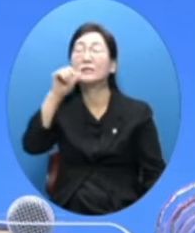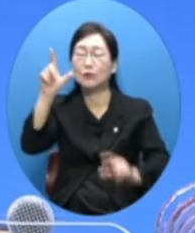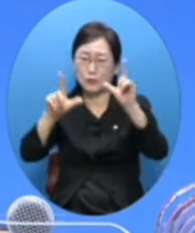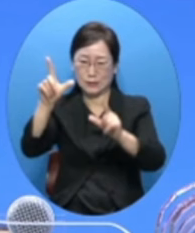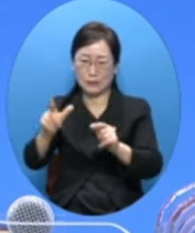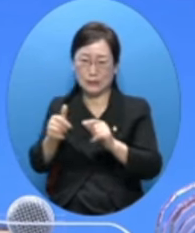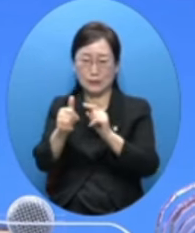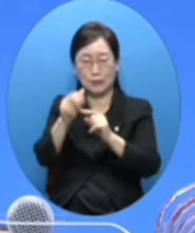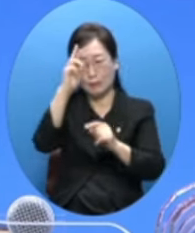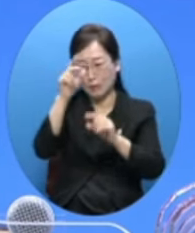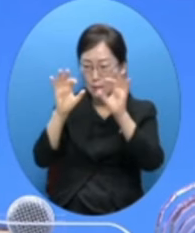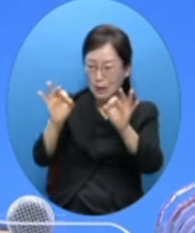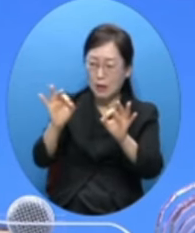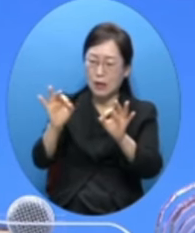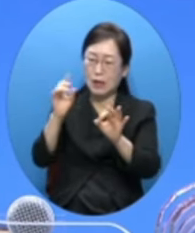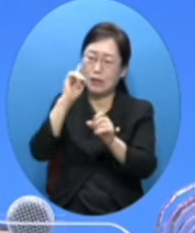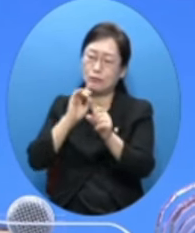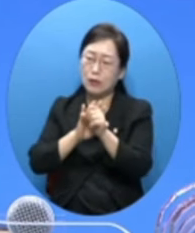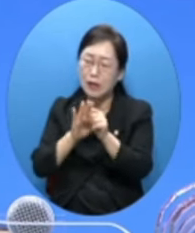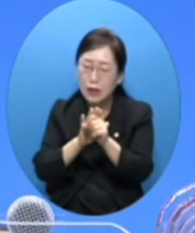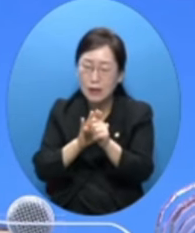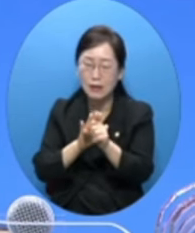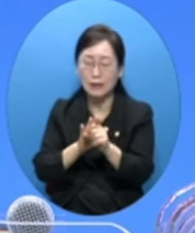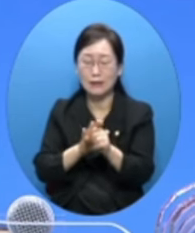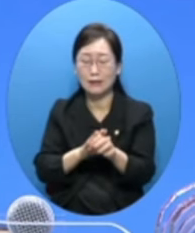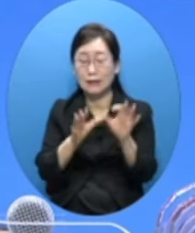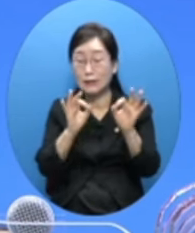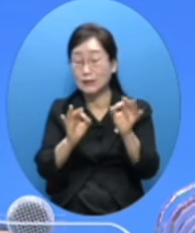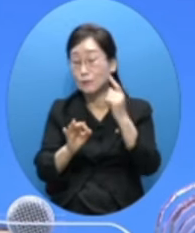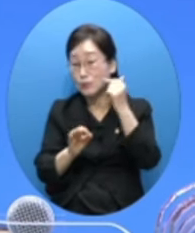얼마나 불쌍한지 김익두 목사님이